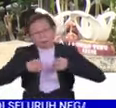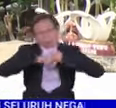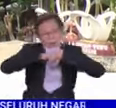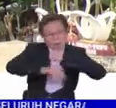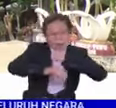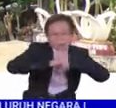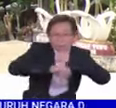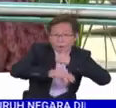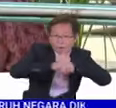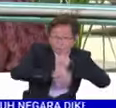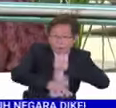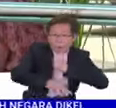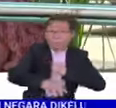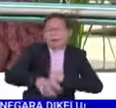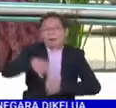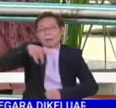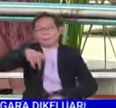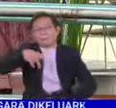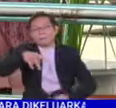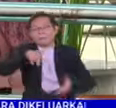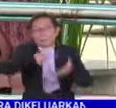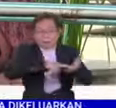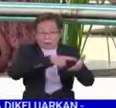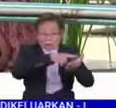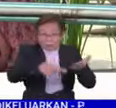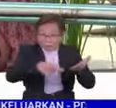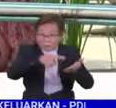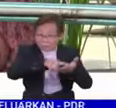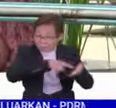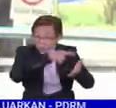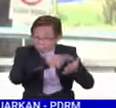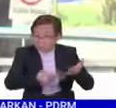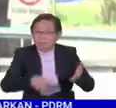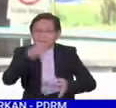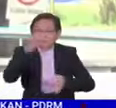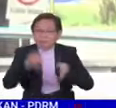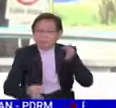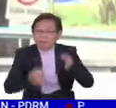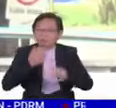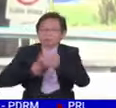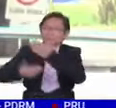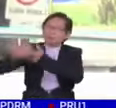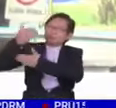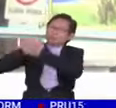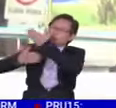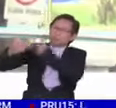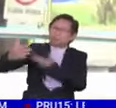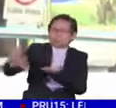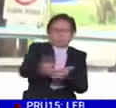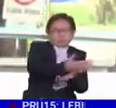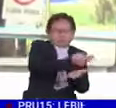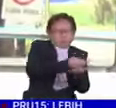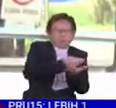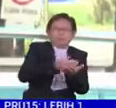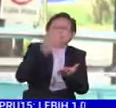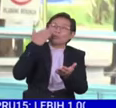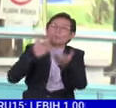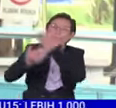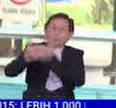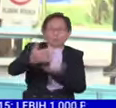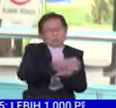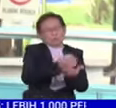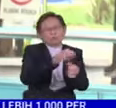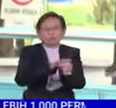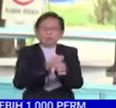kempen pilihan raya. Dari itu, kalau diikutkan, kalau dulu pendapatan tu agak